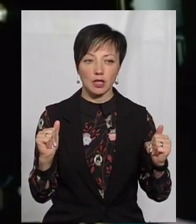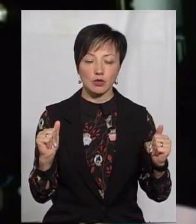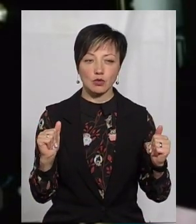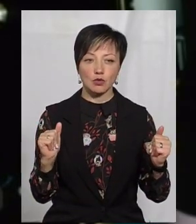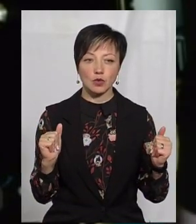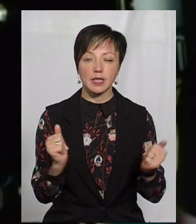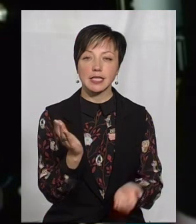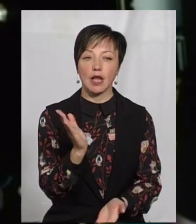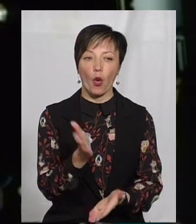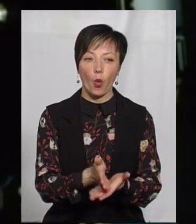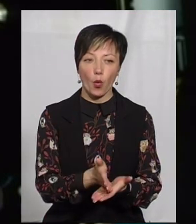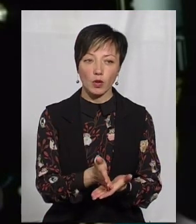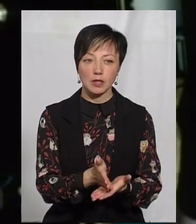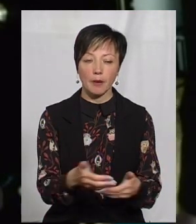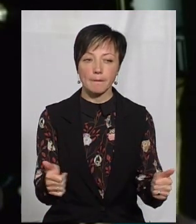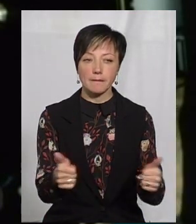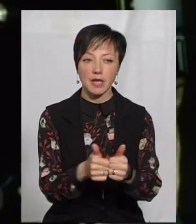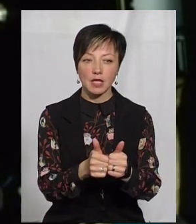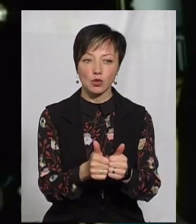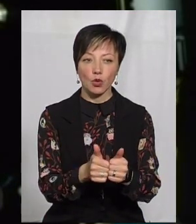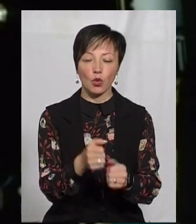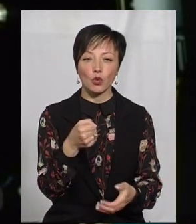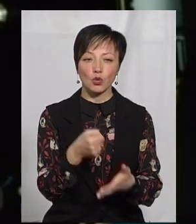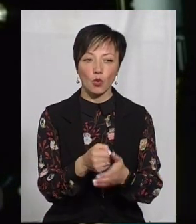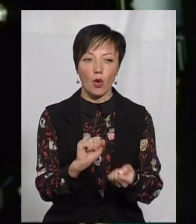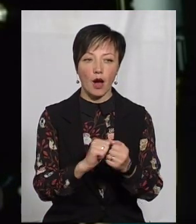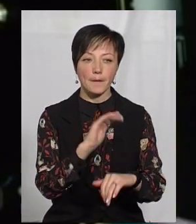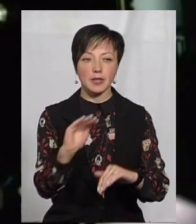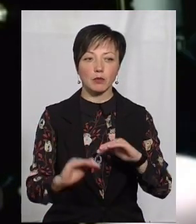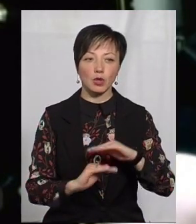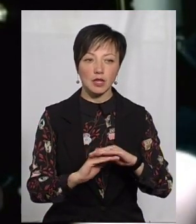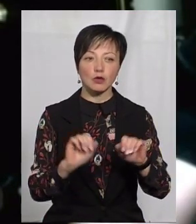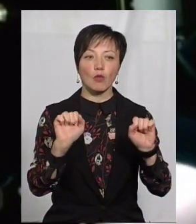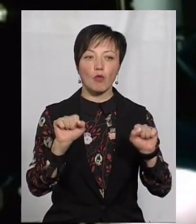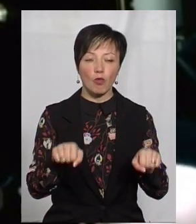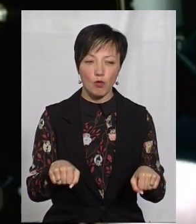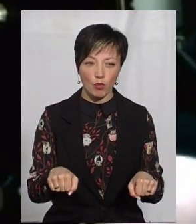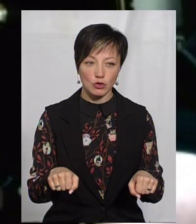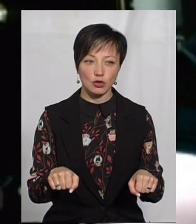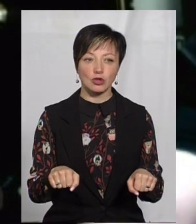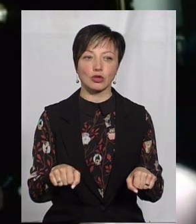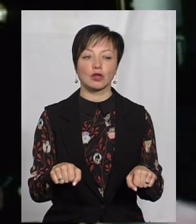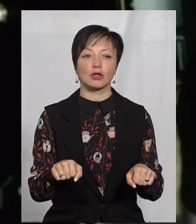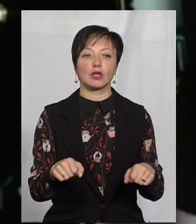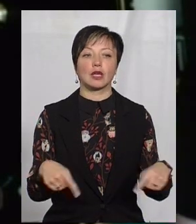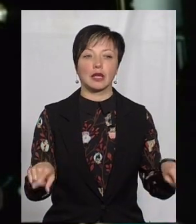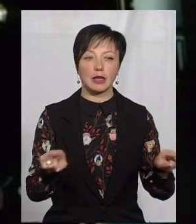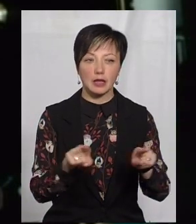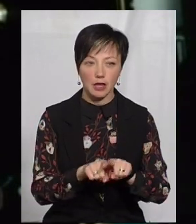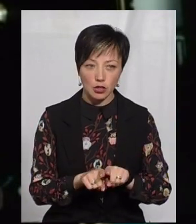фортецю, яка знаходиться близько до Кам'янця-Подільського і може